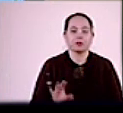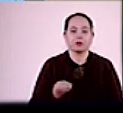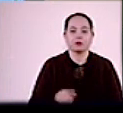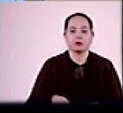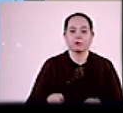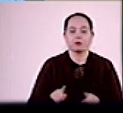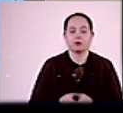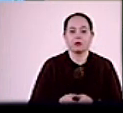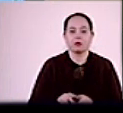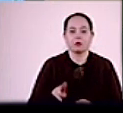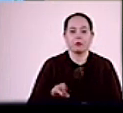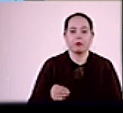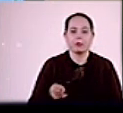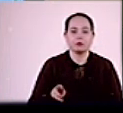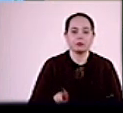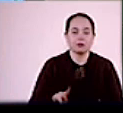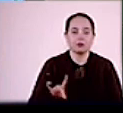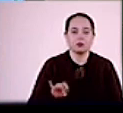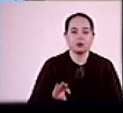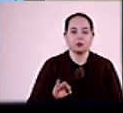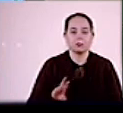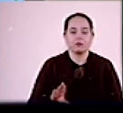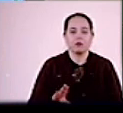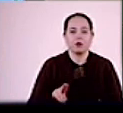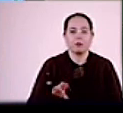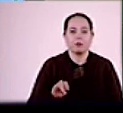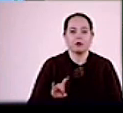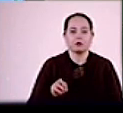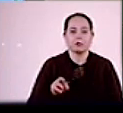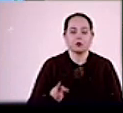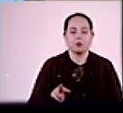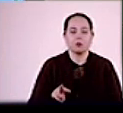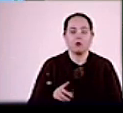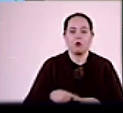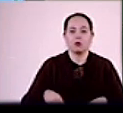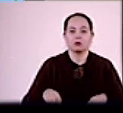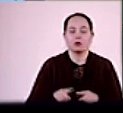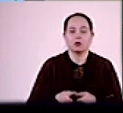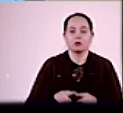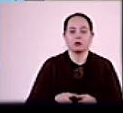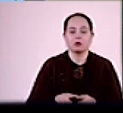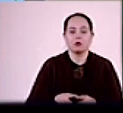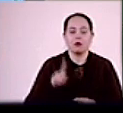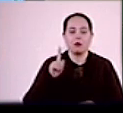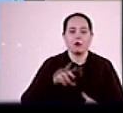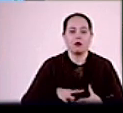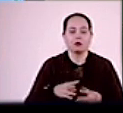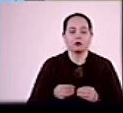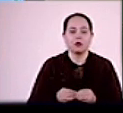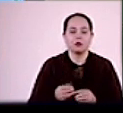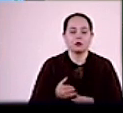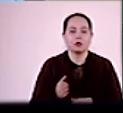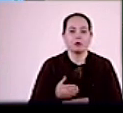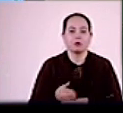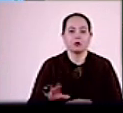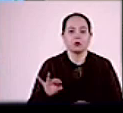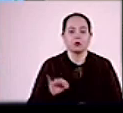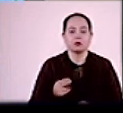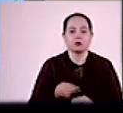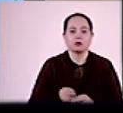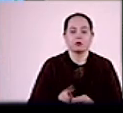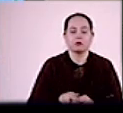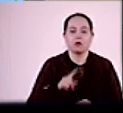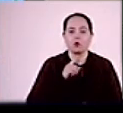Итак, Петя Ростов в партизанском отряде. Анализ эпизода из романа Льва